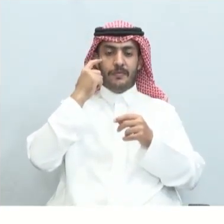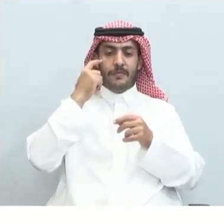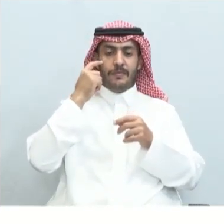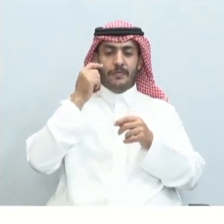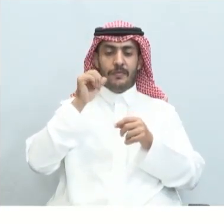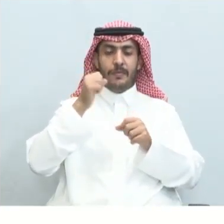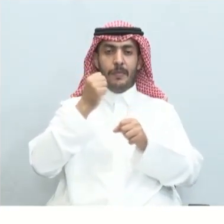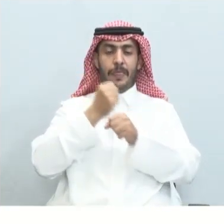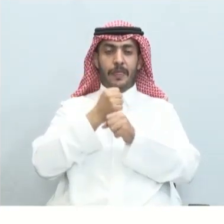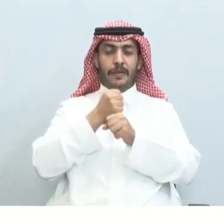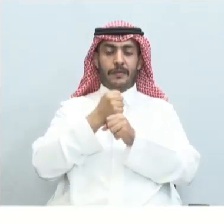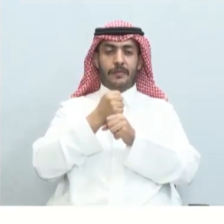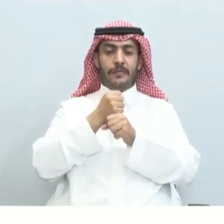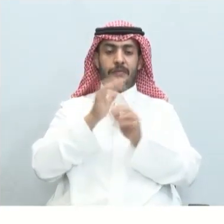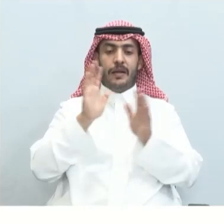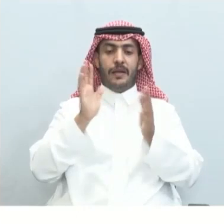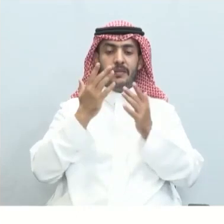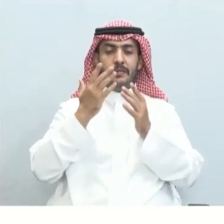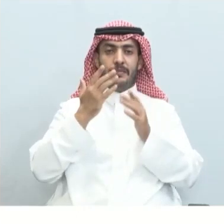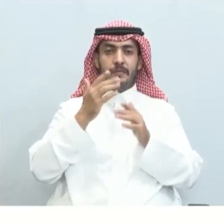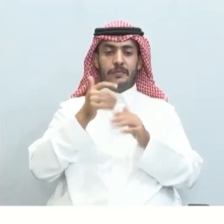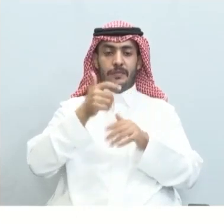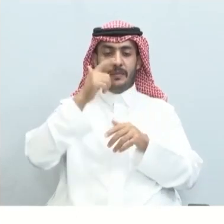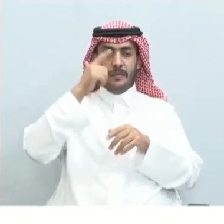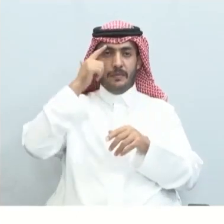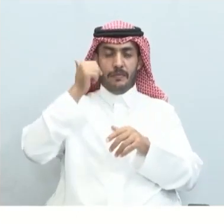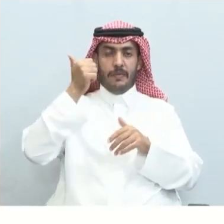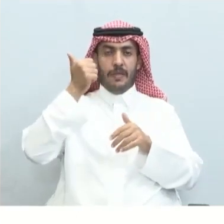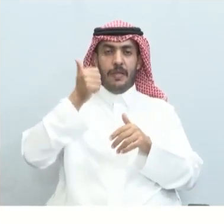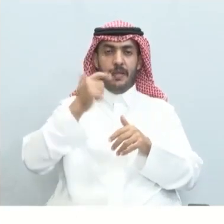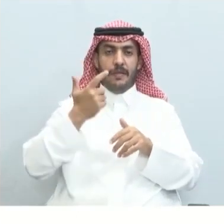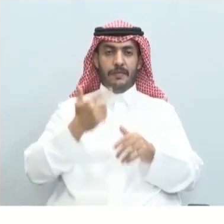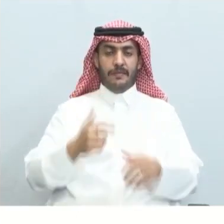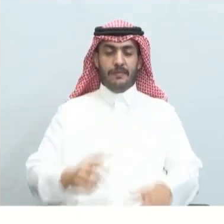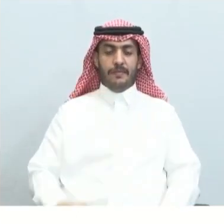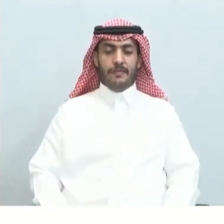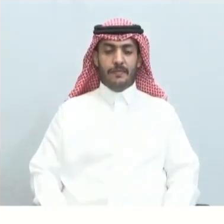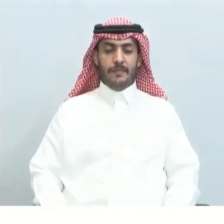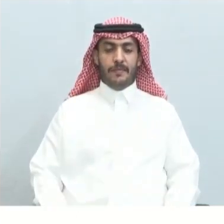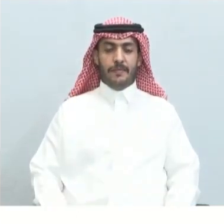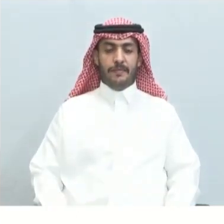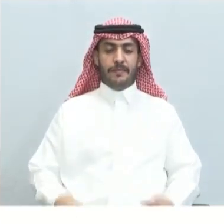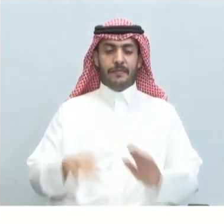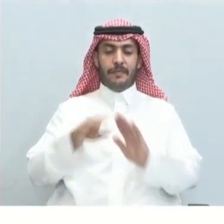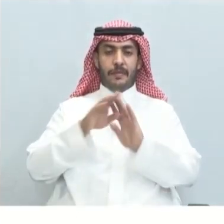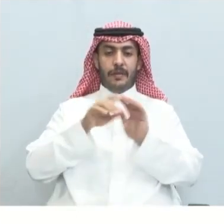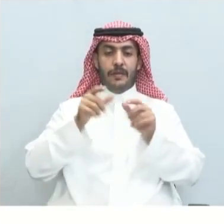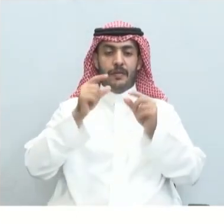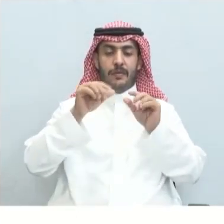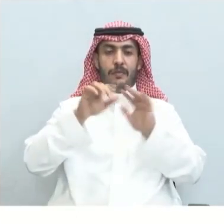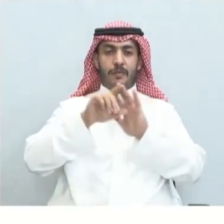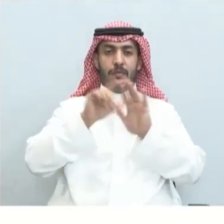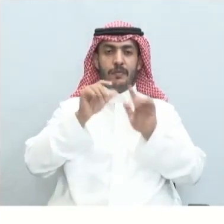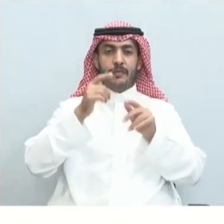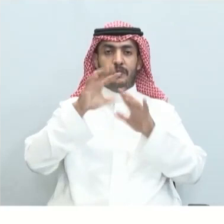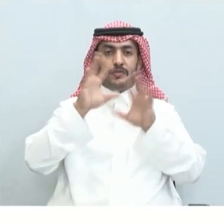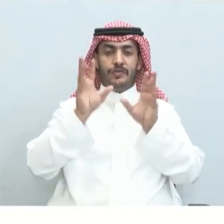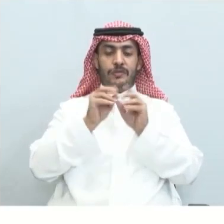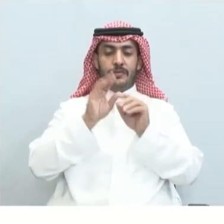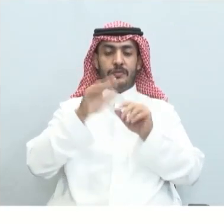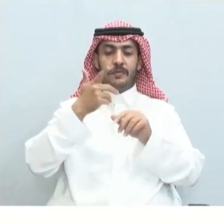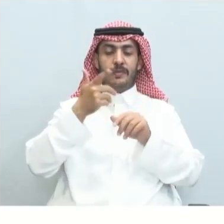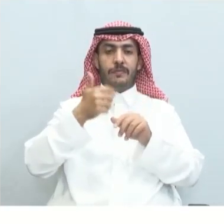طريقه عمل شيء ما او كيف تكون هذا الشيء بناء على الادله التي تم جمعها